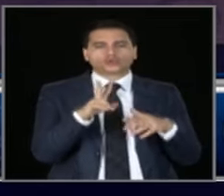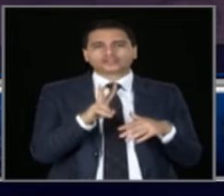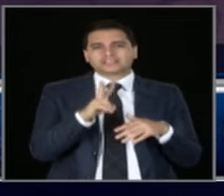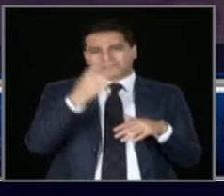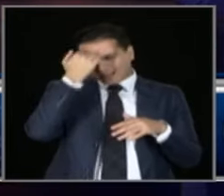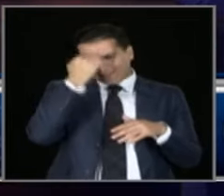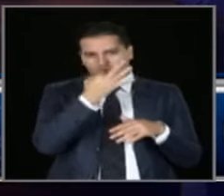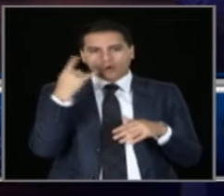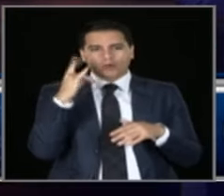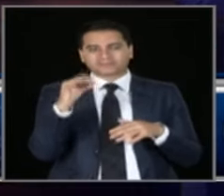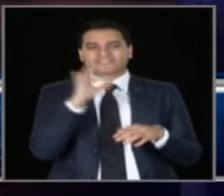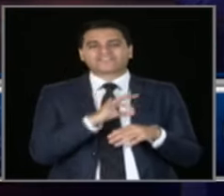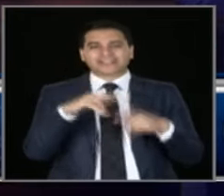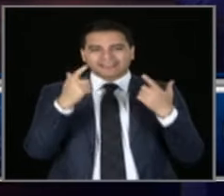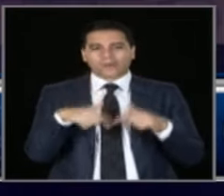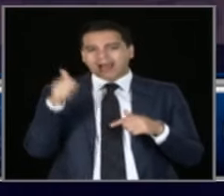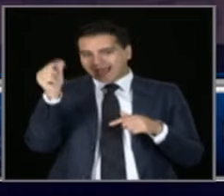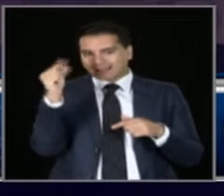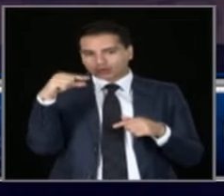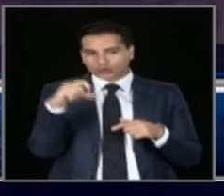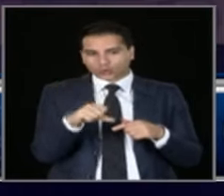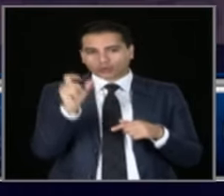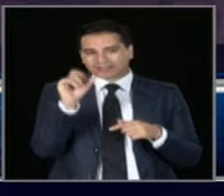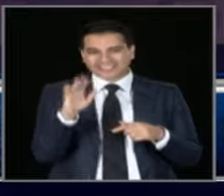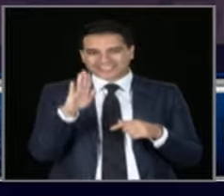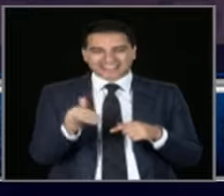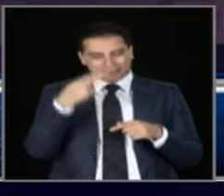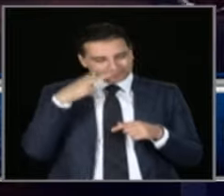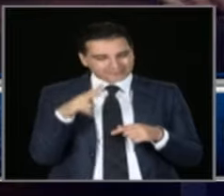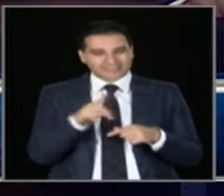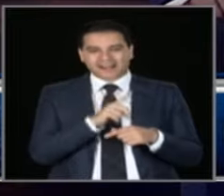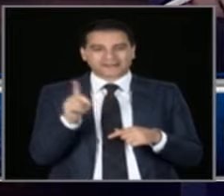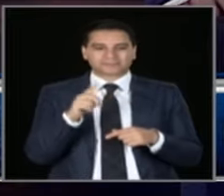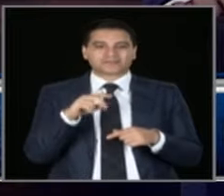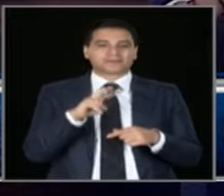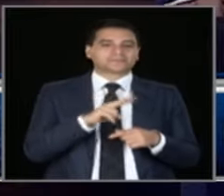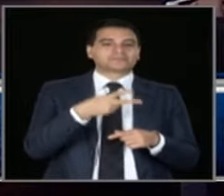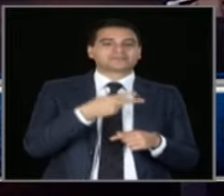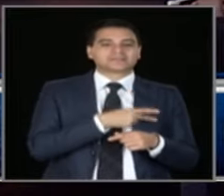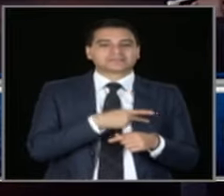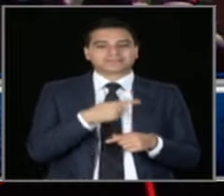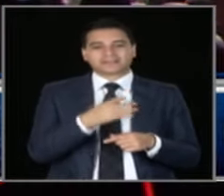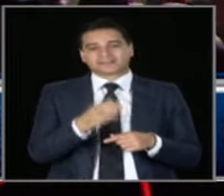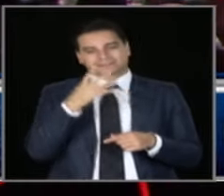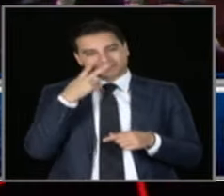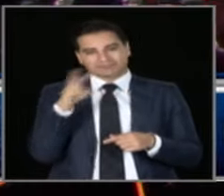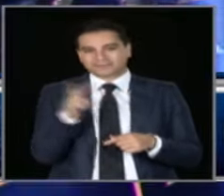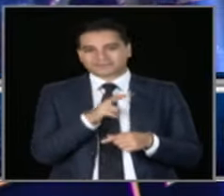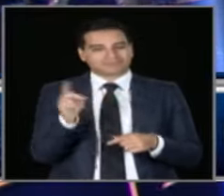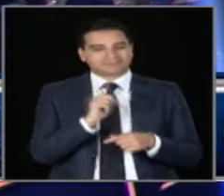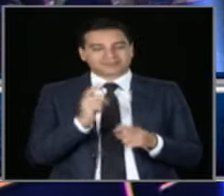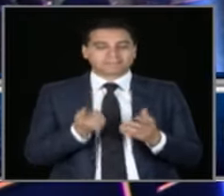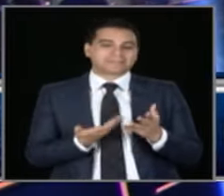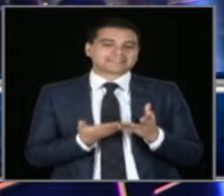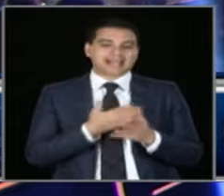7351 غرفة. في إندونيسيا؟ إندونيسيا. ماليزيا؟ برضو غلط، إجابة خاطئة. مستعجلة ليها